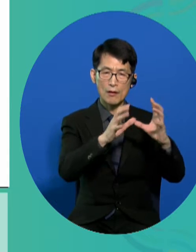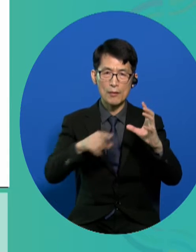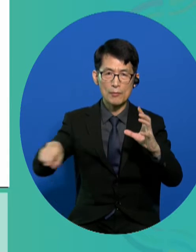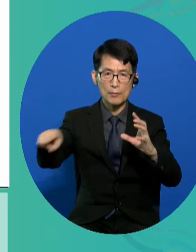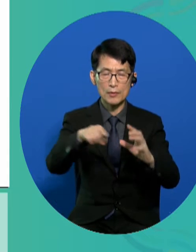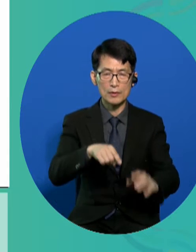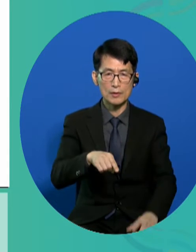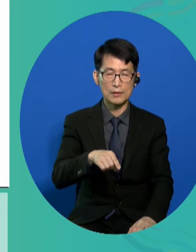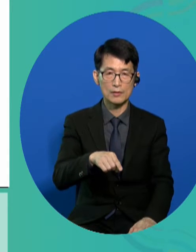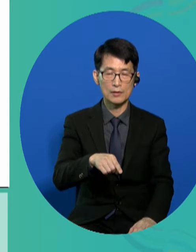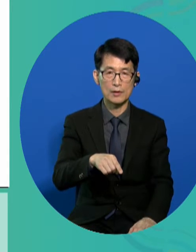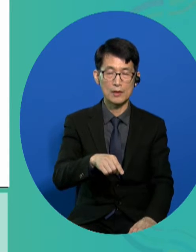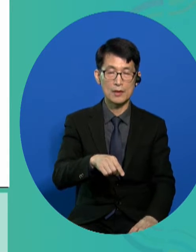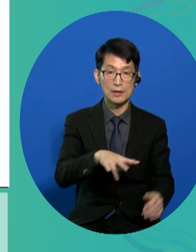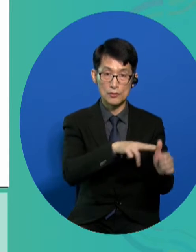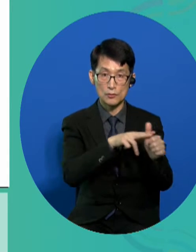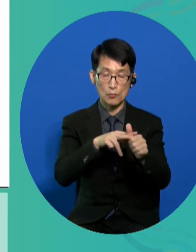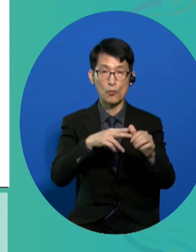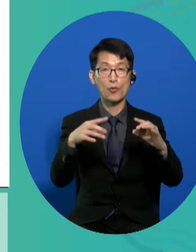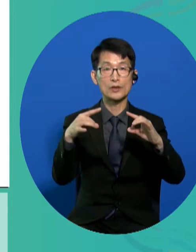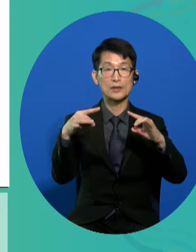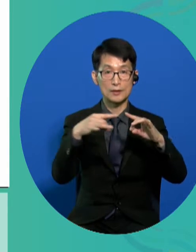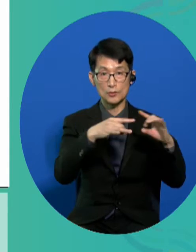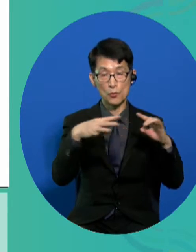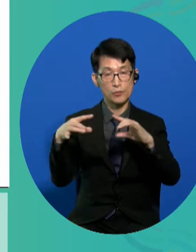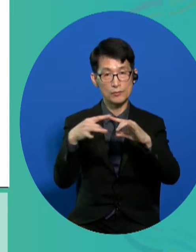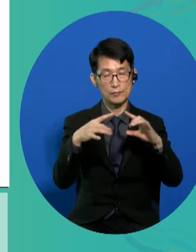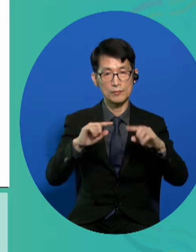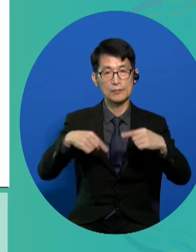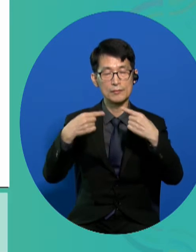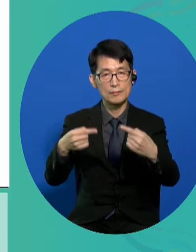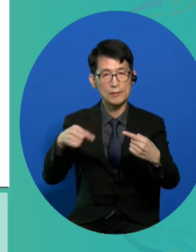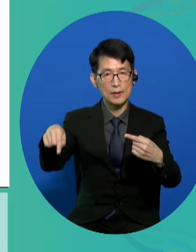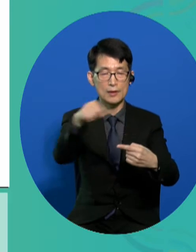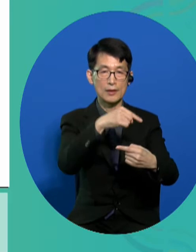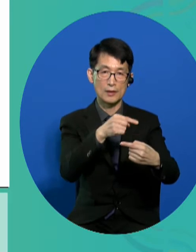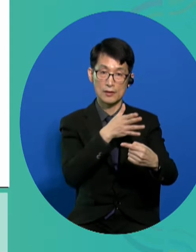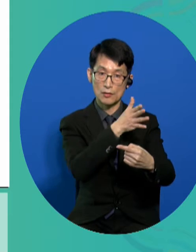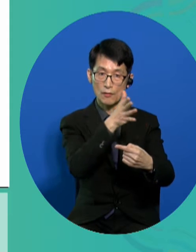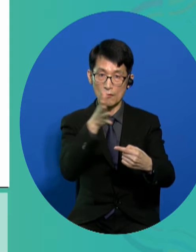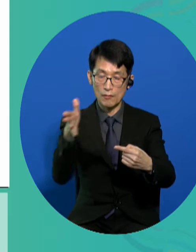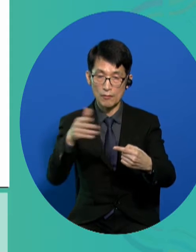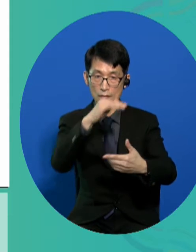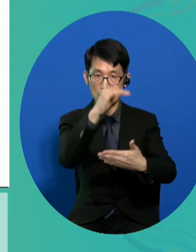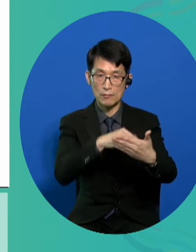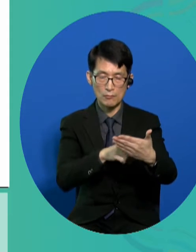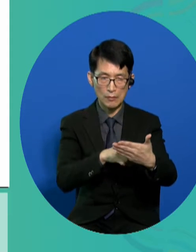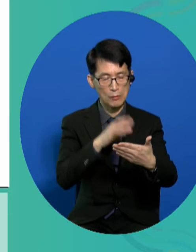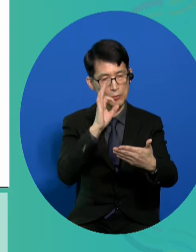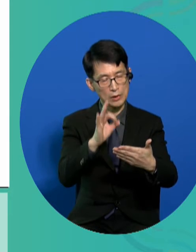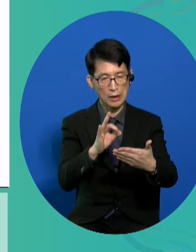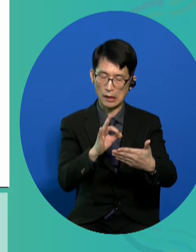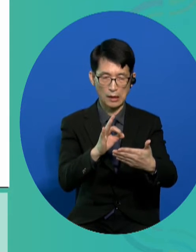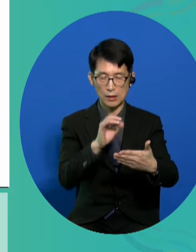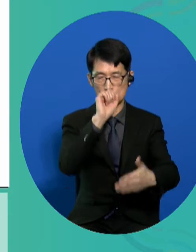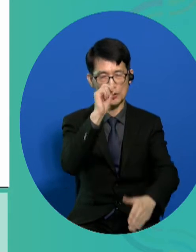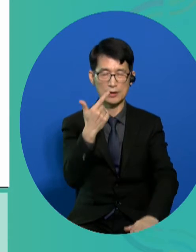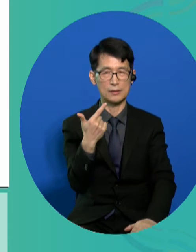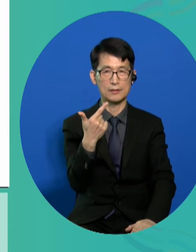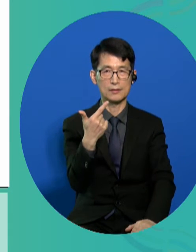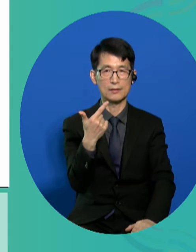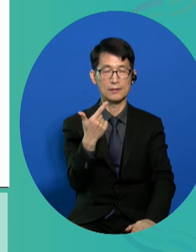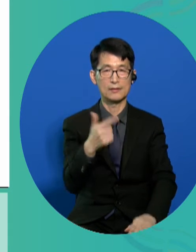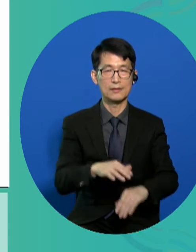ICT 접근성 정책 선언을 다양한 영역에서 보여주고 있는데요. 결과가 그렇게 좋지는 않습니다. 2020년 결과를